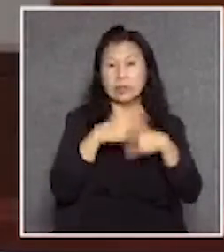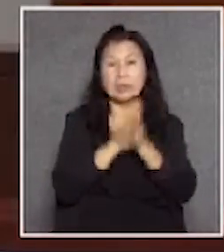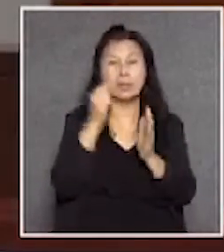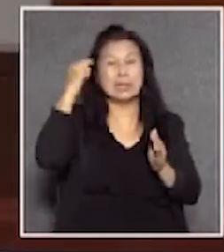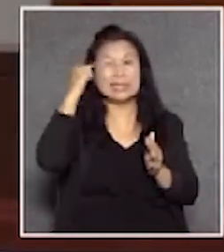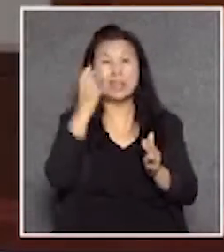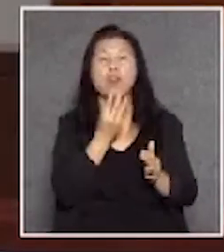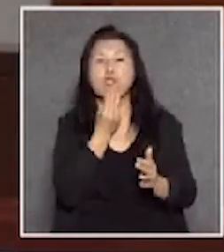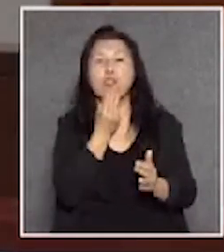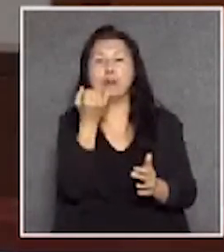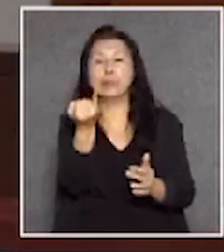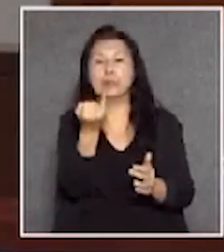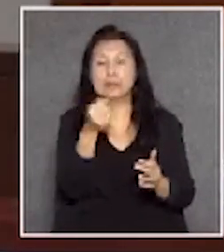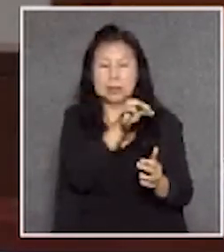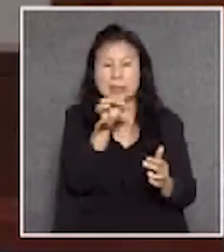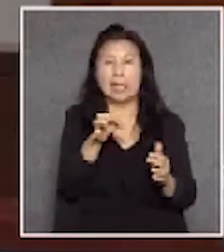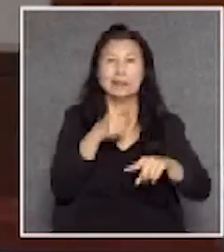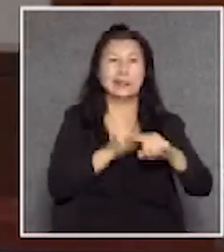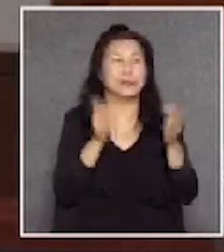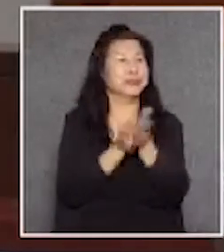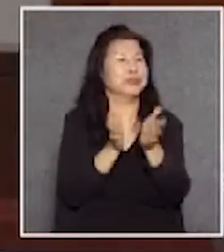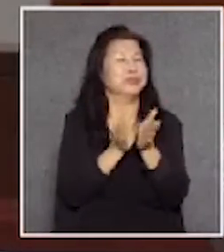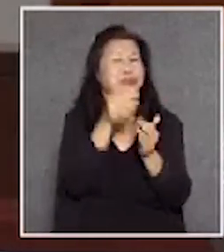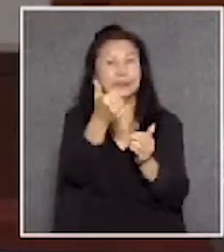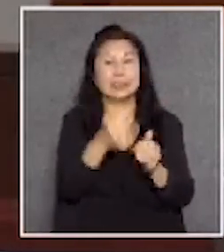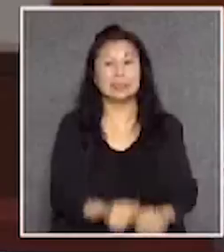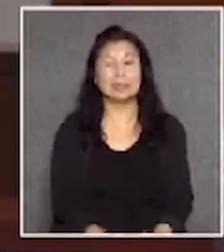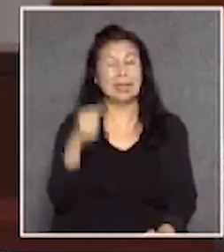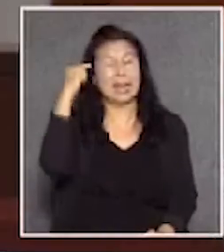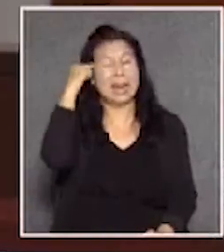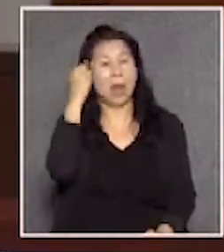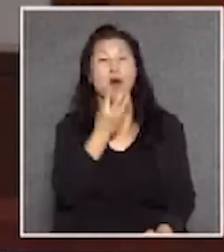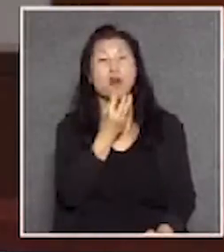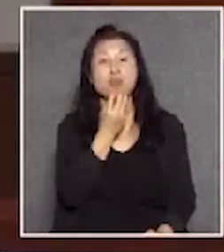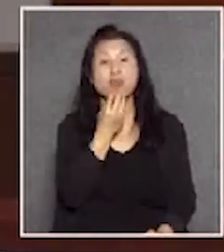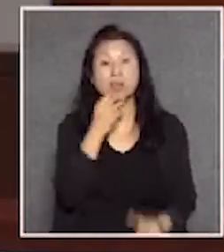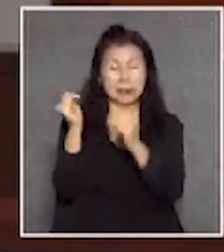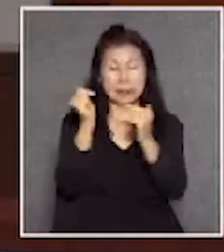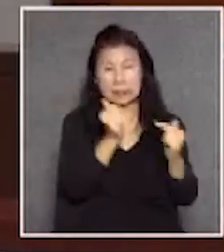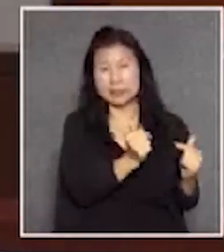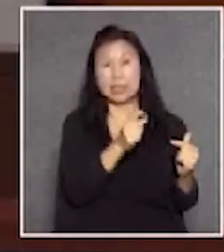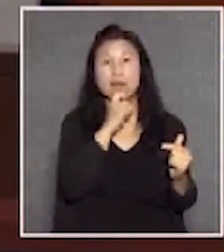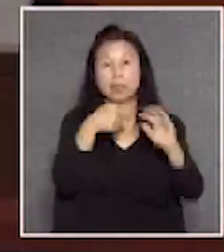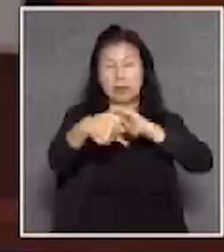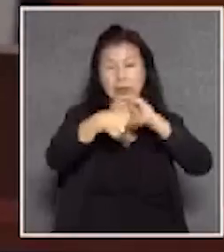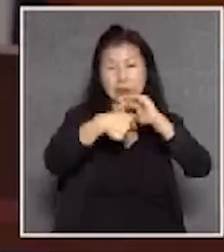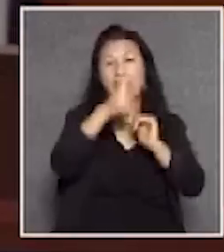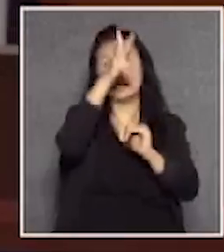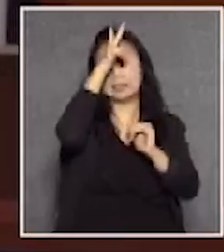癌細胞，真是非常精彩。不過這個思想癌細胞現在又在繼續毒害政